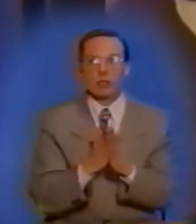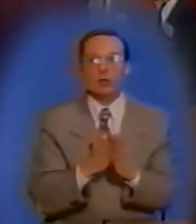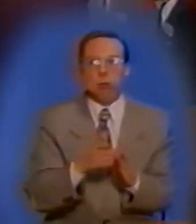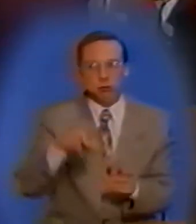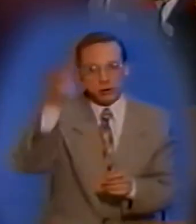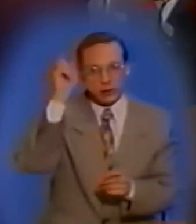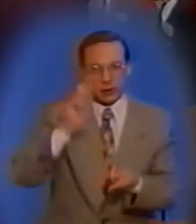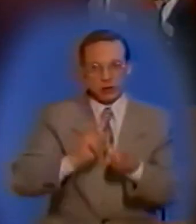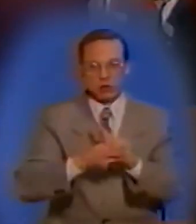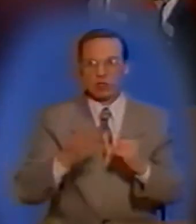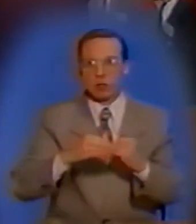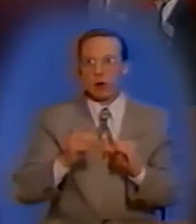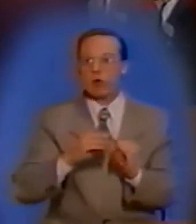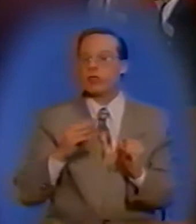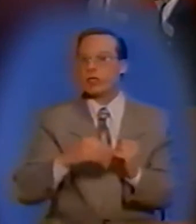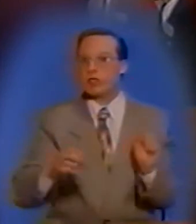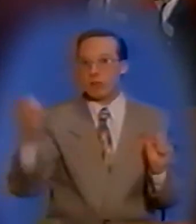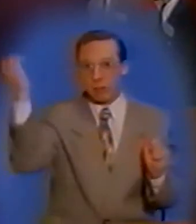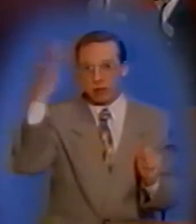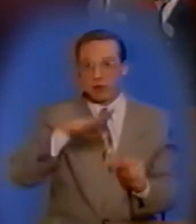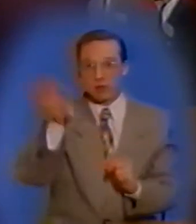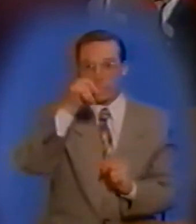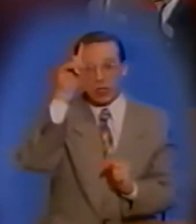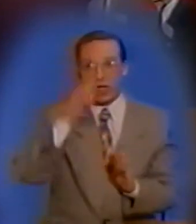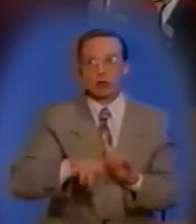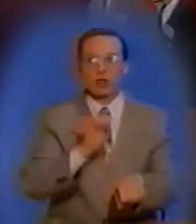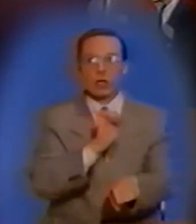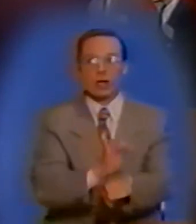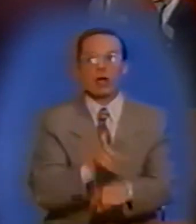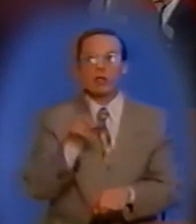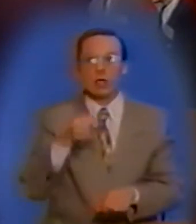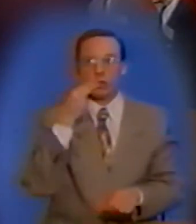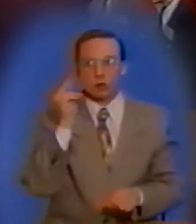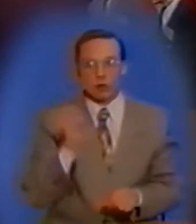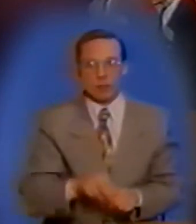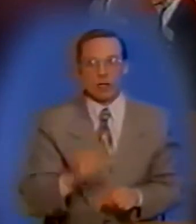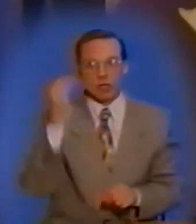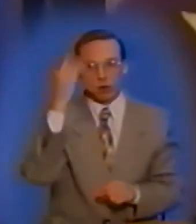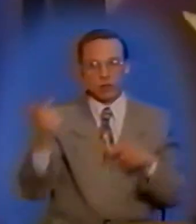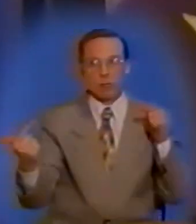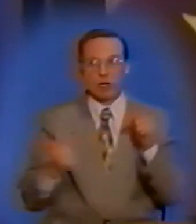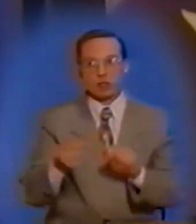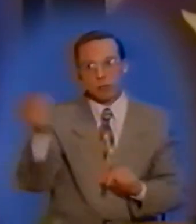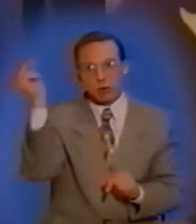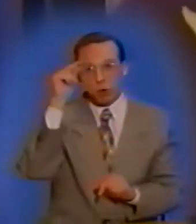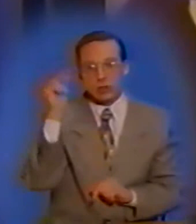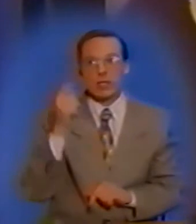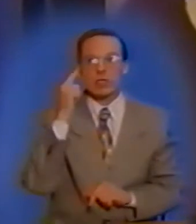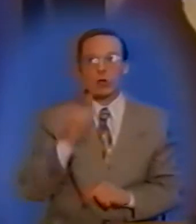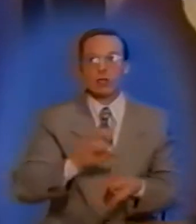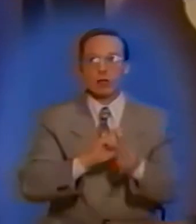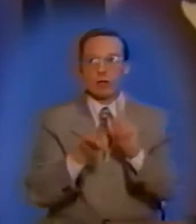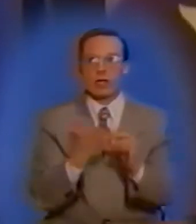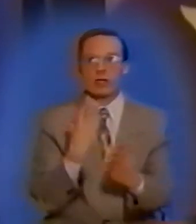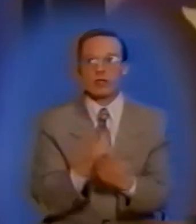apie žemę, o ne žemę apie saulę. Ir visi tikėjosi ir laikė, kad yra tarsi nuodėmė galvoti prieš. Bet mokslas įrodė ir pakeitė